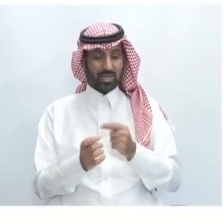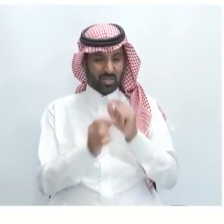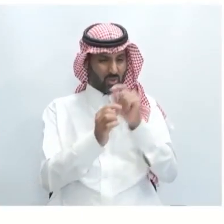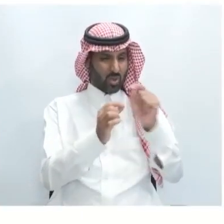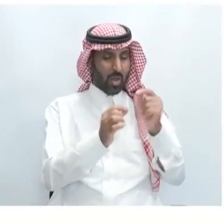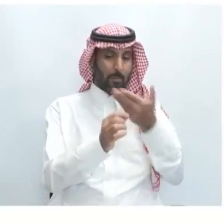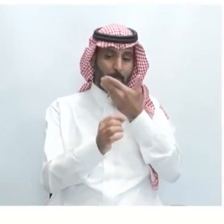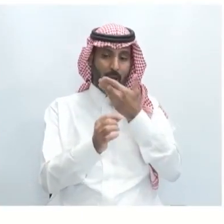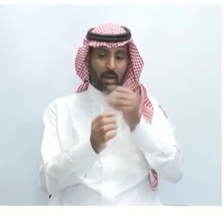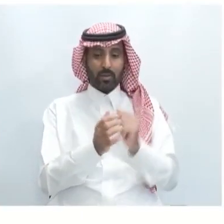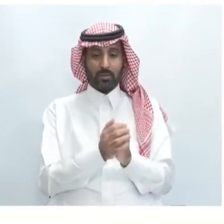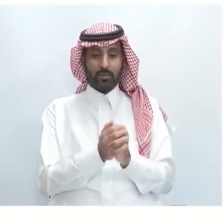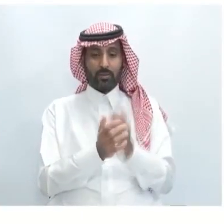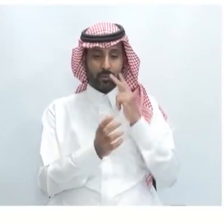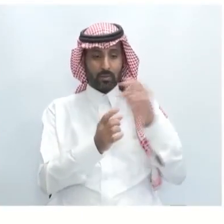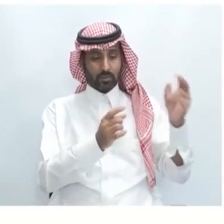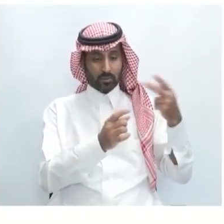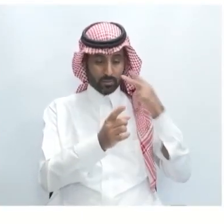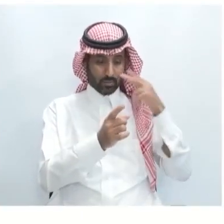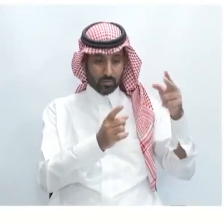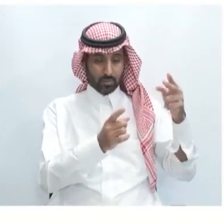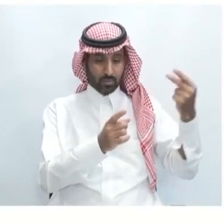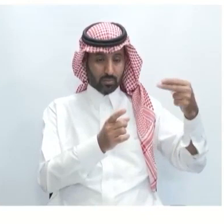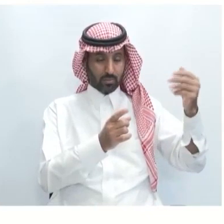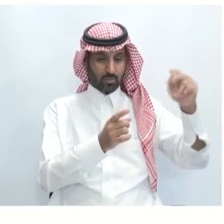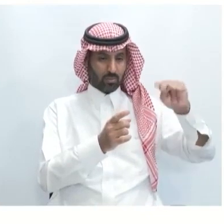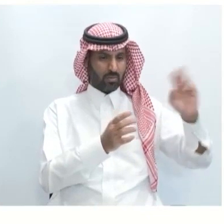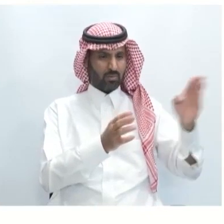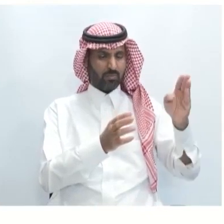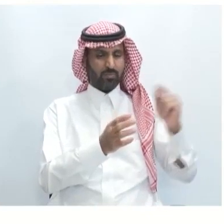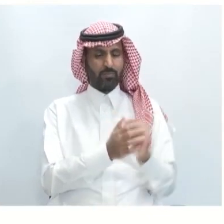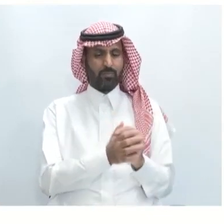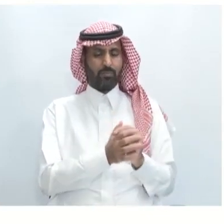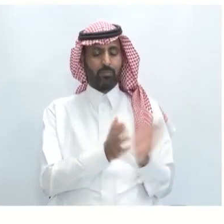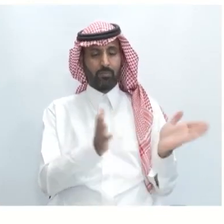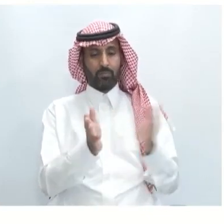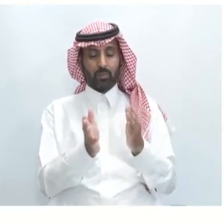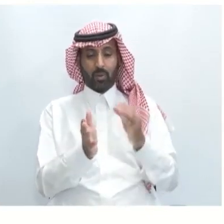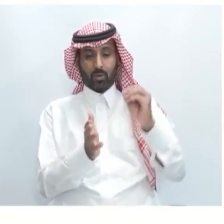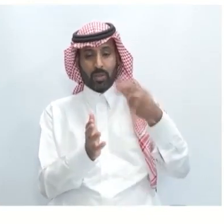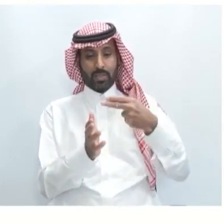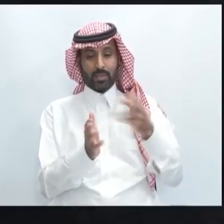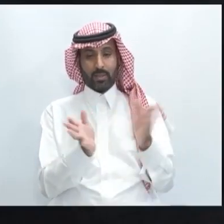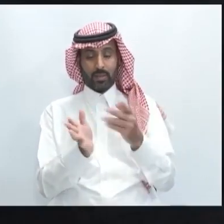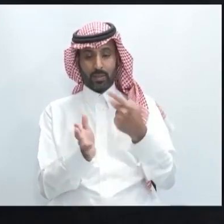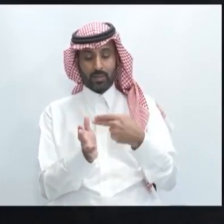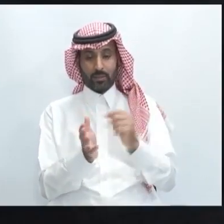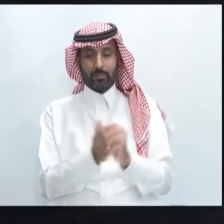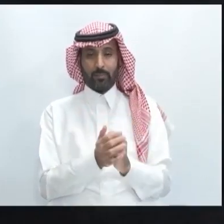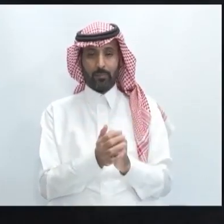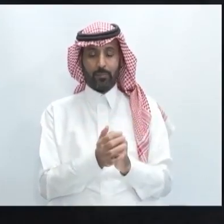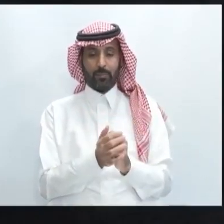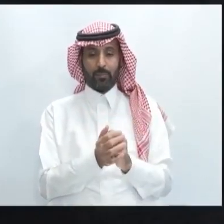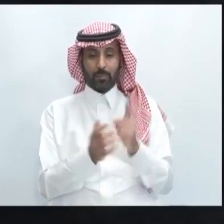ما اذا سنشرحه الان لاحظ معي عندنا الان حمض اميني وحمض اميني اخر طبعا الارتباط